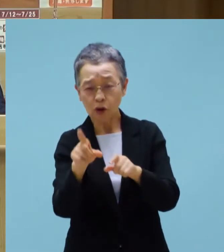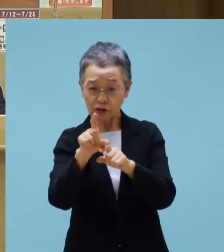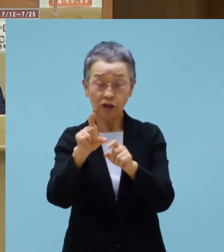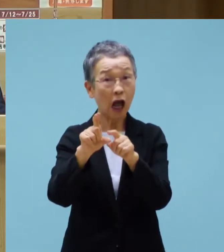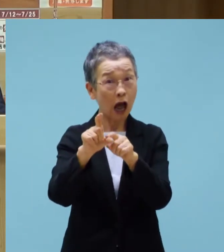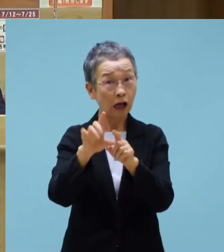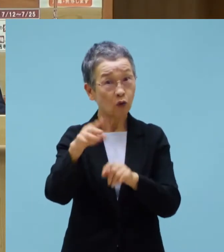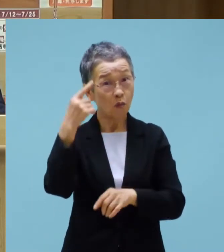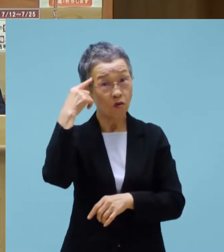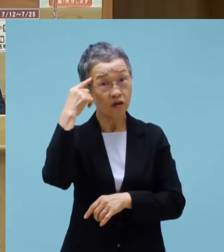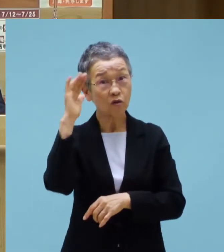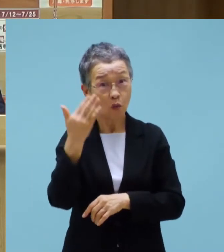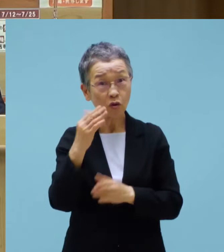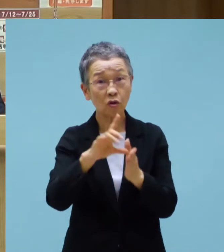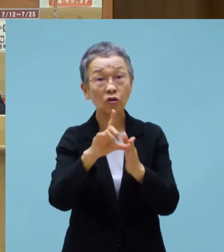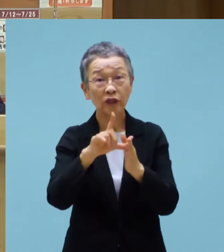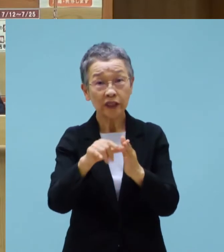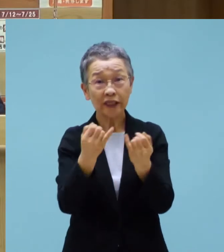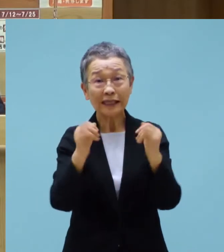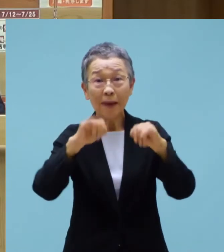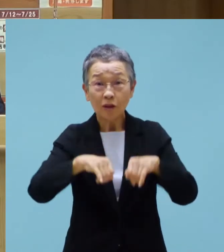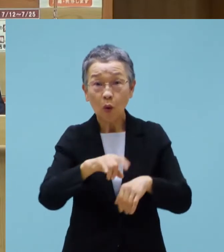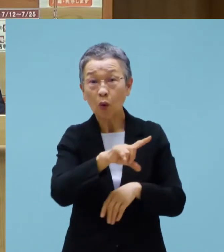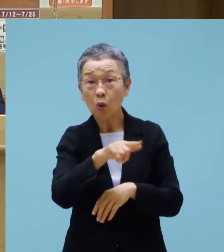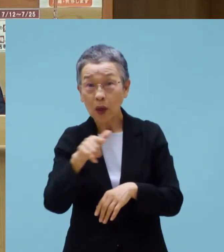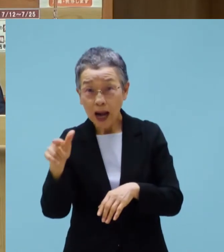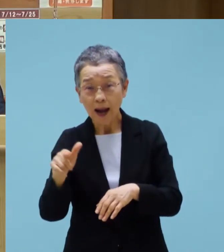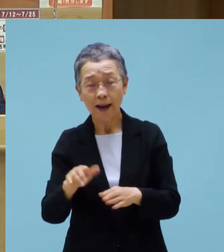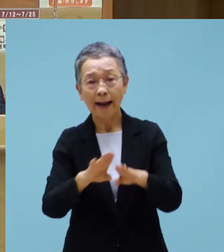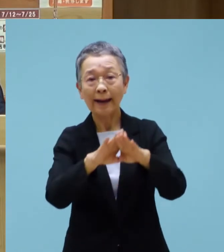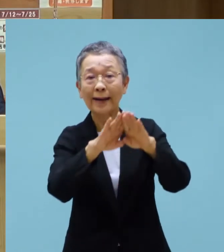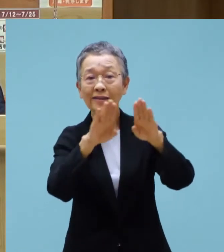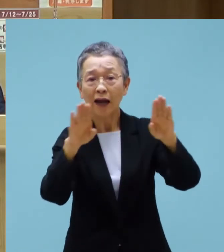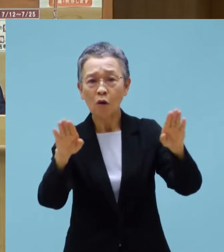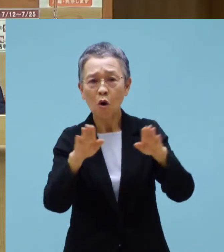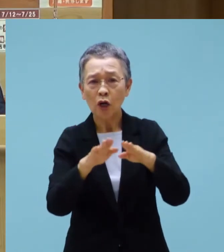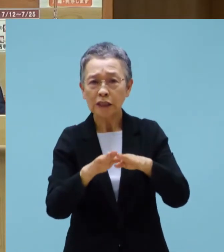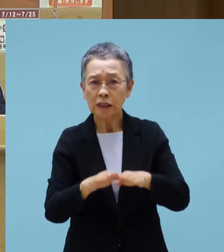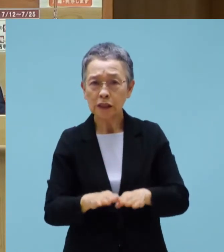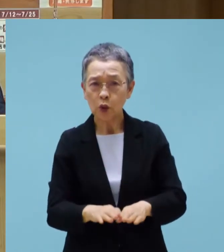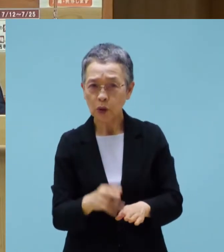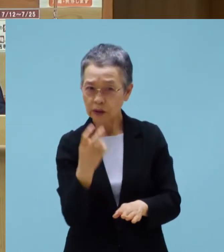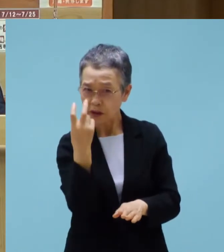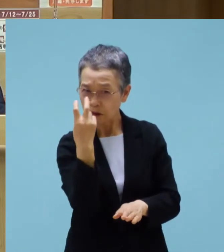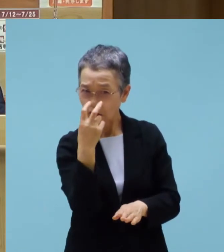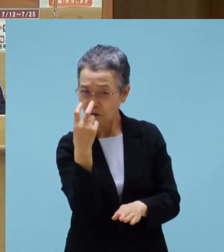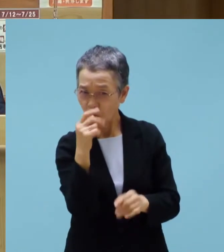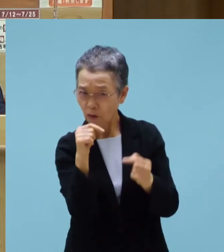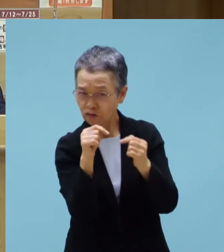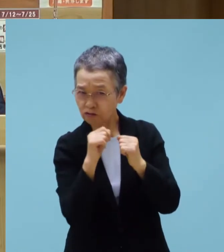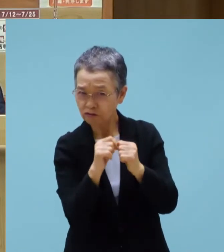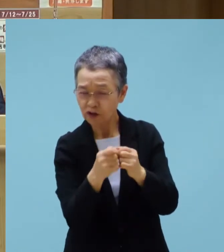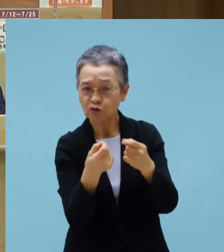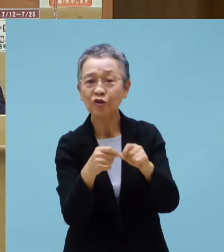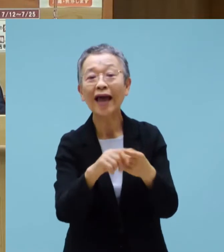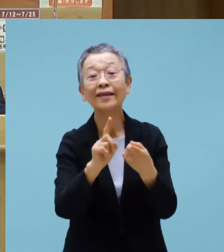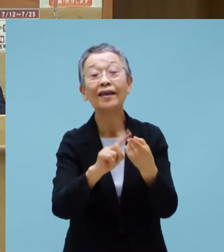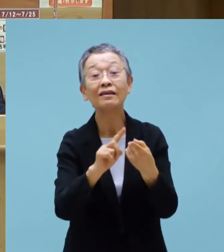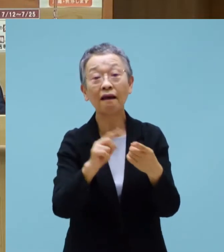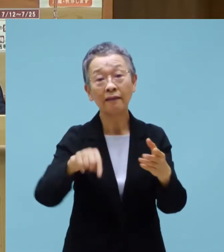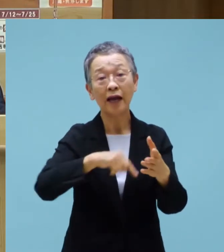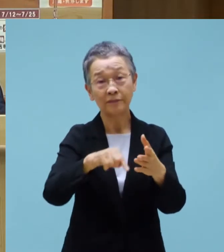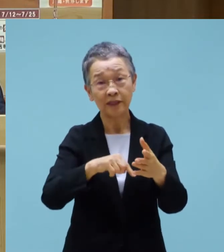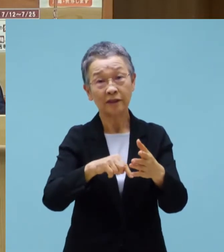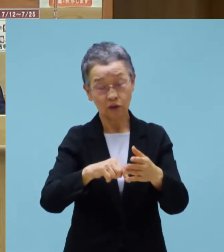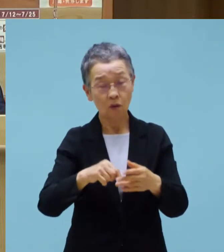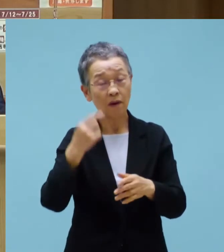この場合のすみません、あのイベントであったりとかその開催を慎重に検討というところをこう具体的にどのようなこう踏み込み方をされているのかを